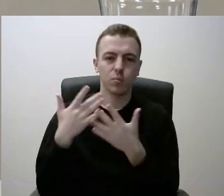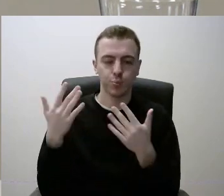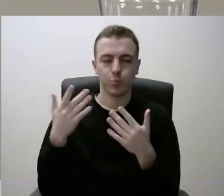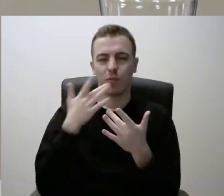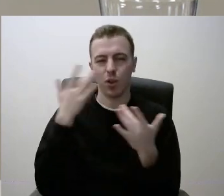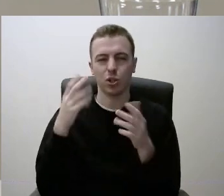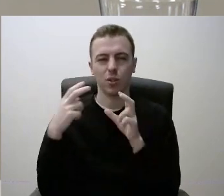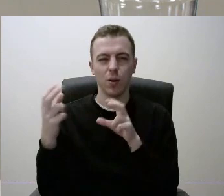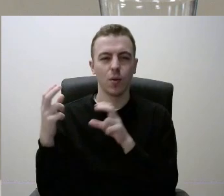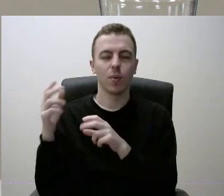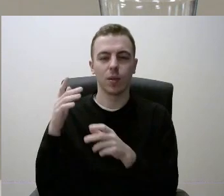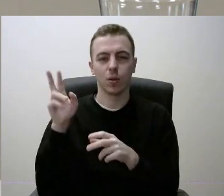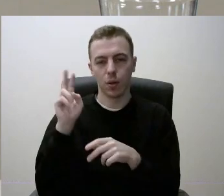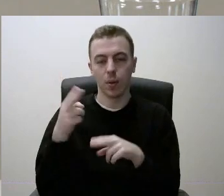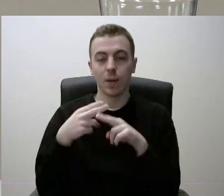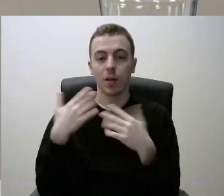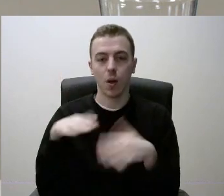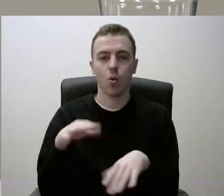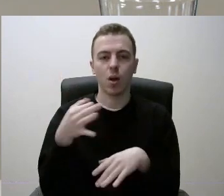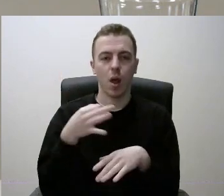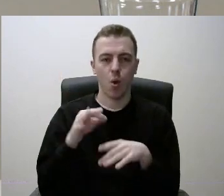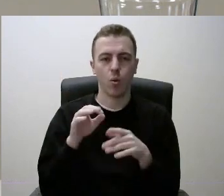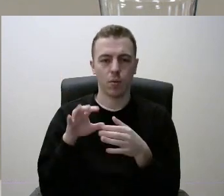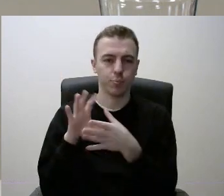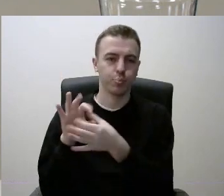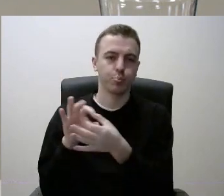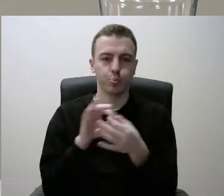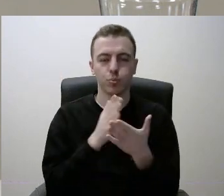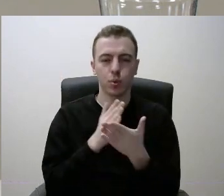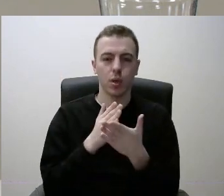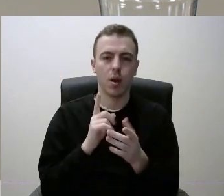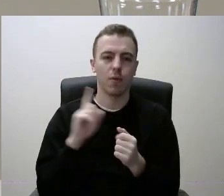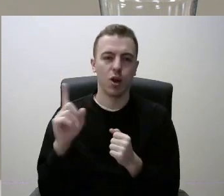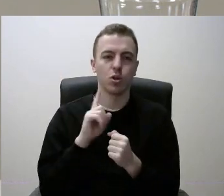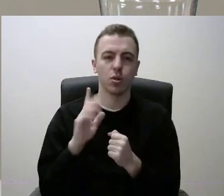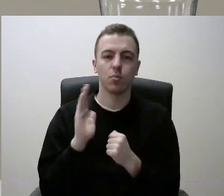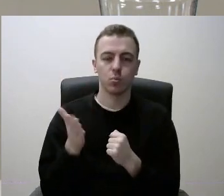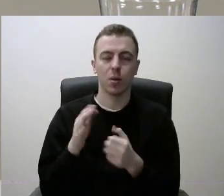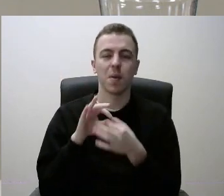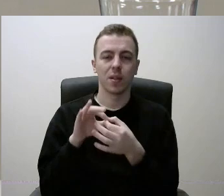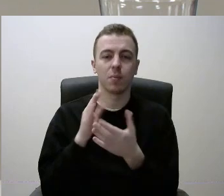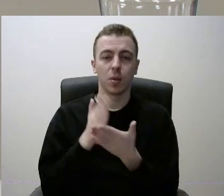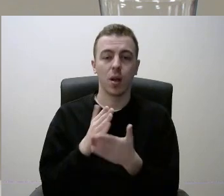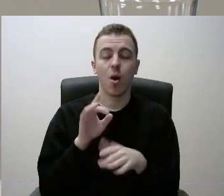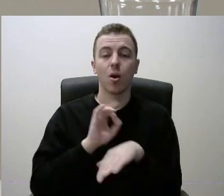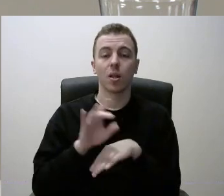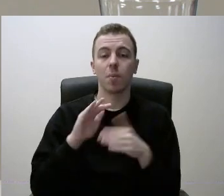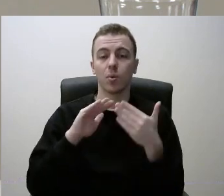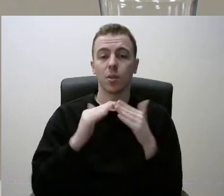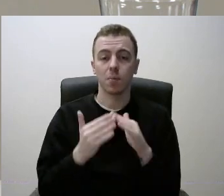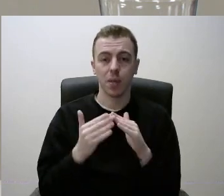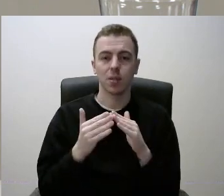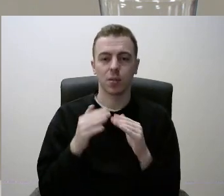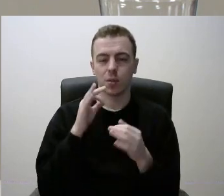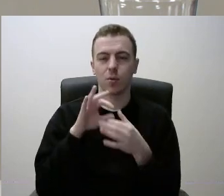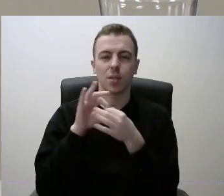transportą, jau keliauja į rajoną ir organizuos jiems konkursus. Tai tas bendradarbiavimas jis yra. Klaipėda kaip miestas iš esmės santykėje